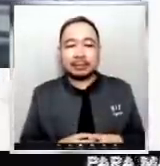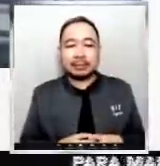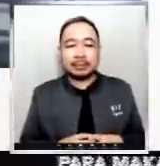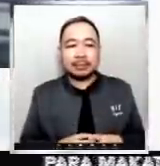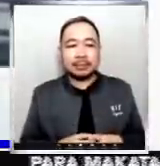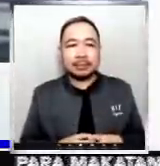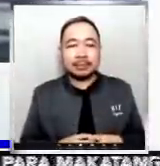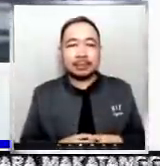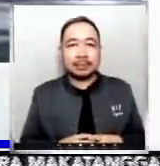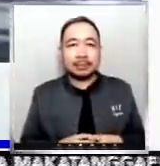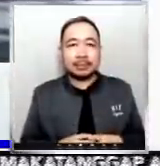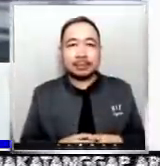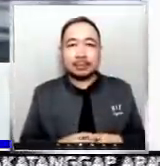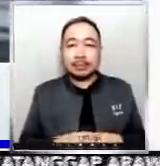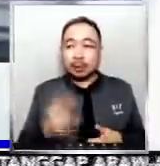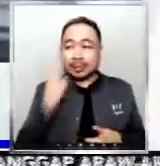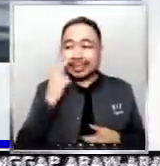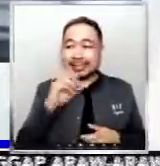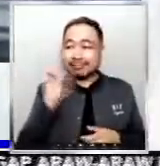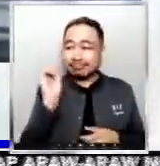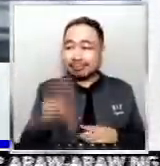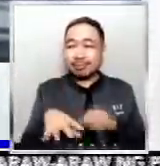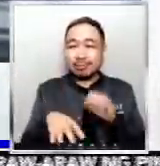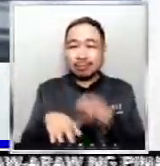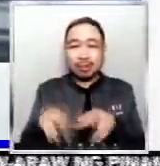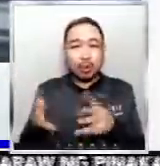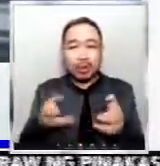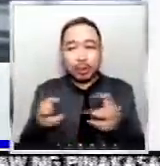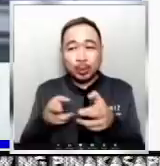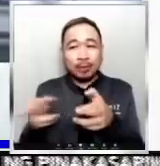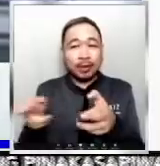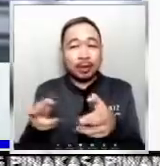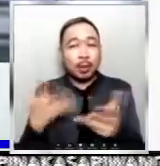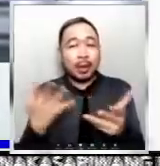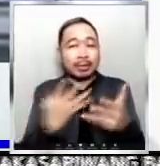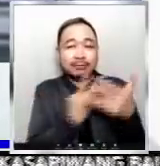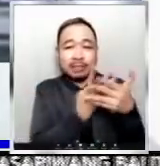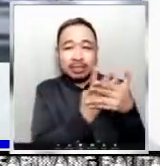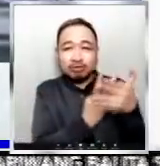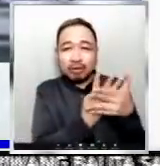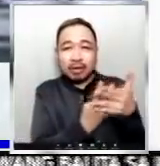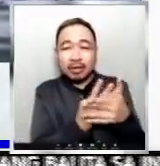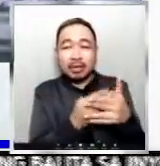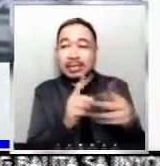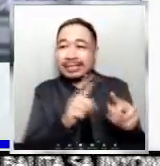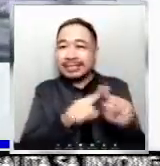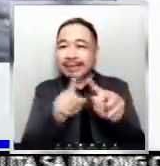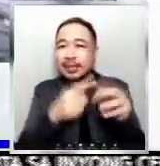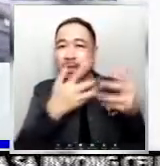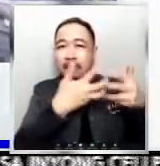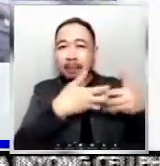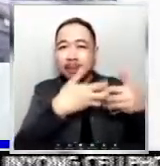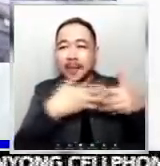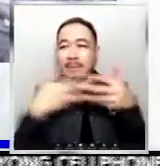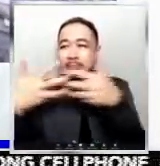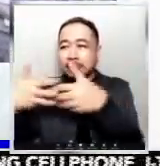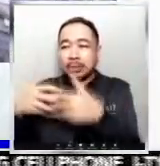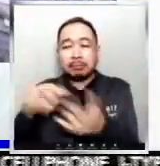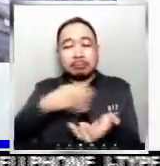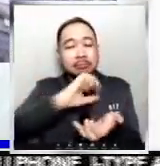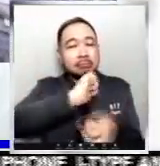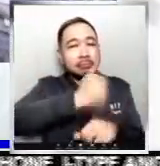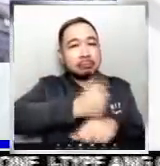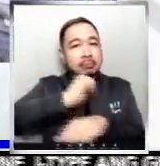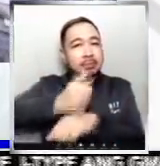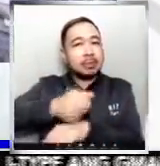Ang basurang itinapon sa mga estero, dito na pupunta at sa iba pang pumping station sa Metro Manila. At kapag maulan,